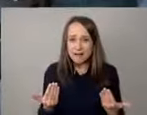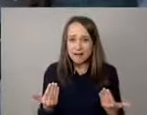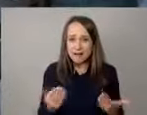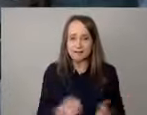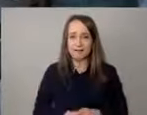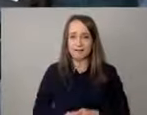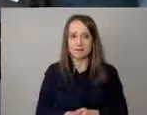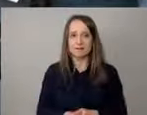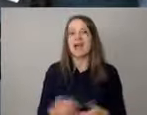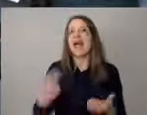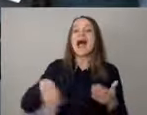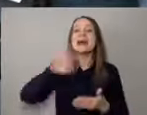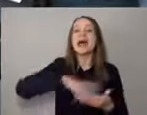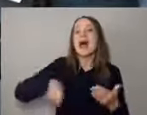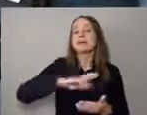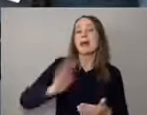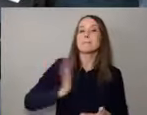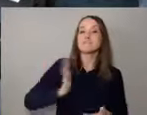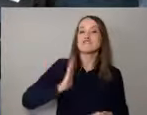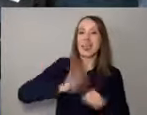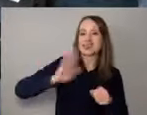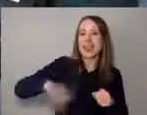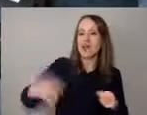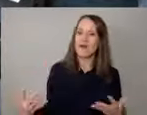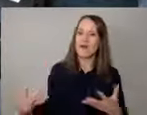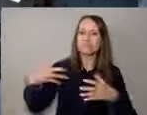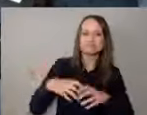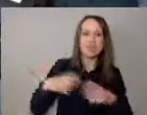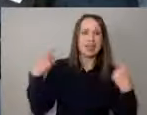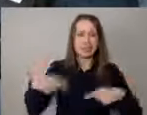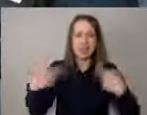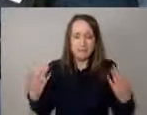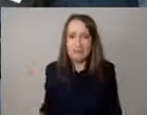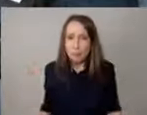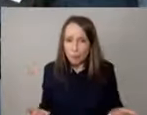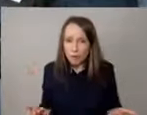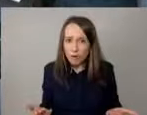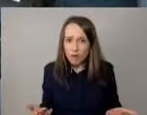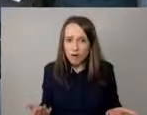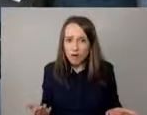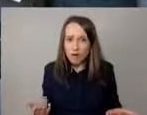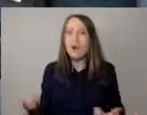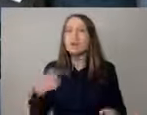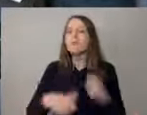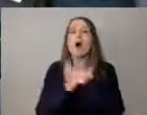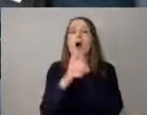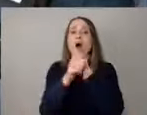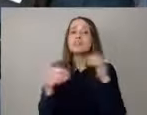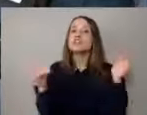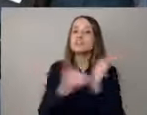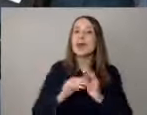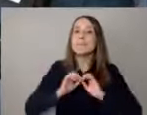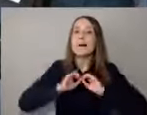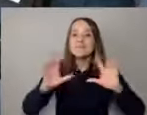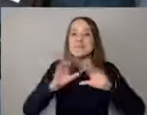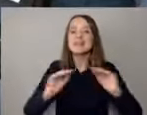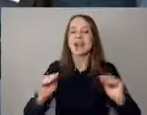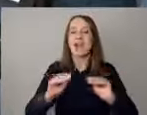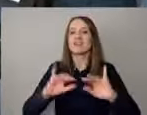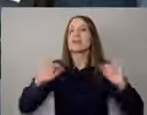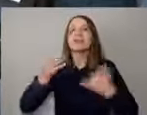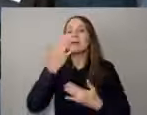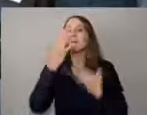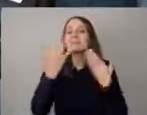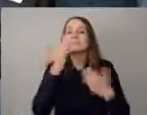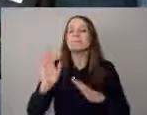Rada Bezpieczeństwa Narodowego, na której by w sposób przede wszystkim przejrzysty omówiono plan wizyty pana prezydenta. Dlaczego